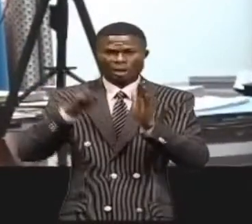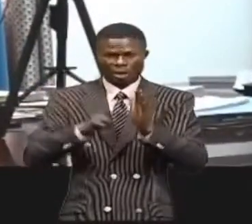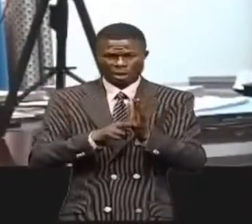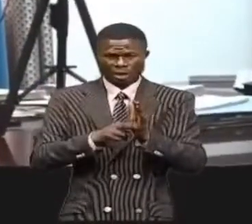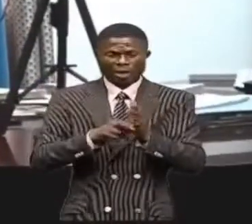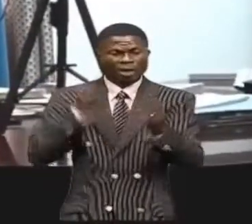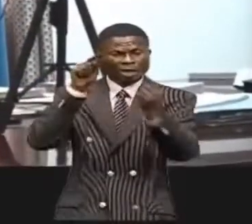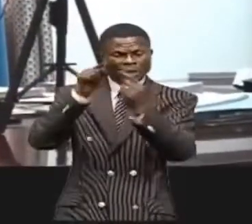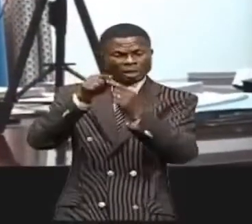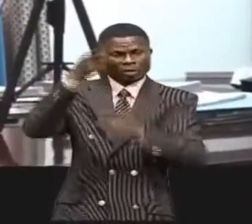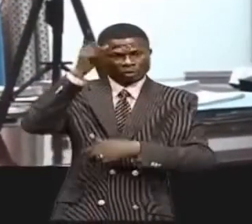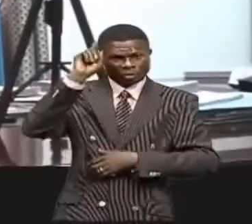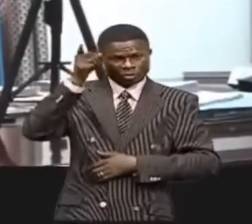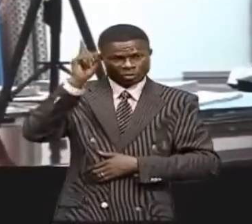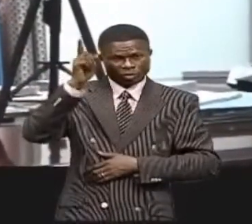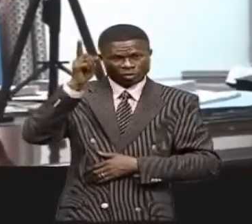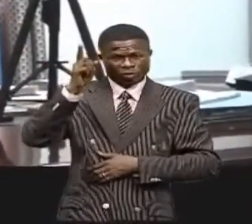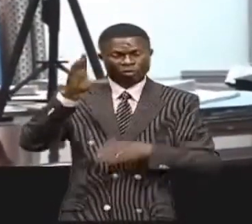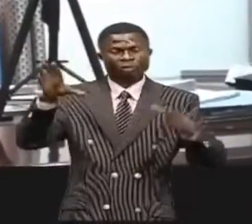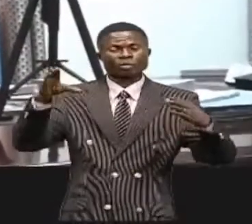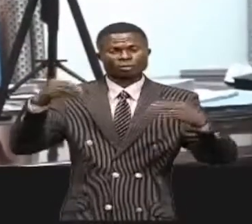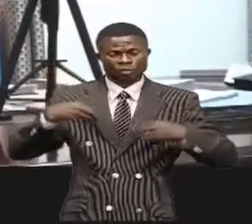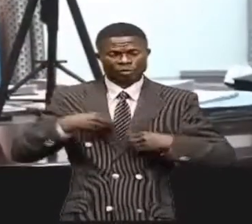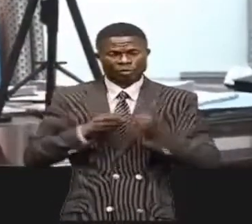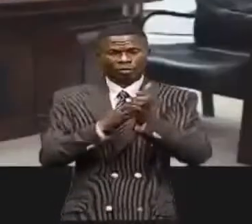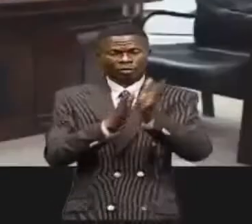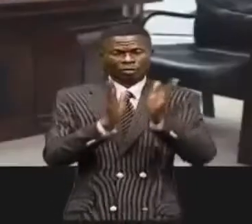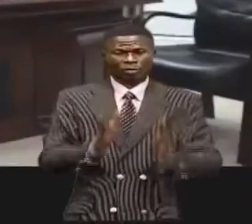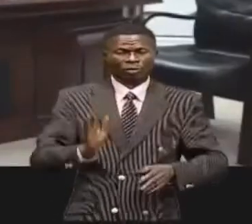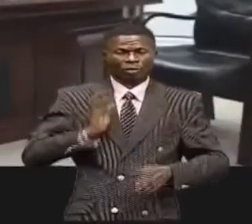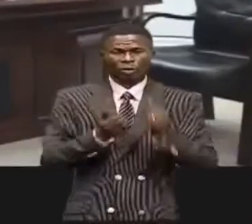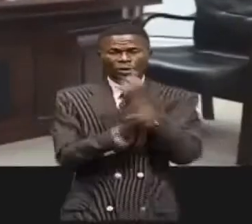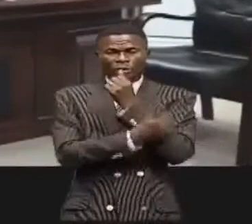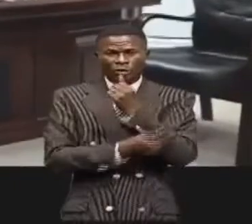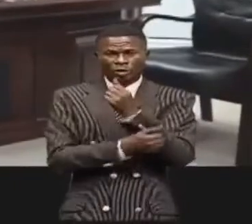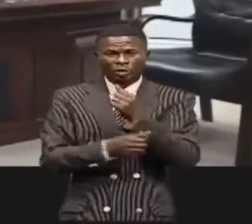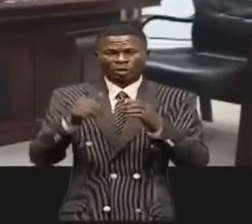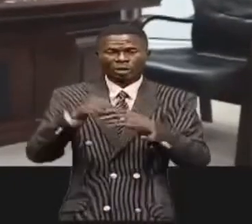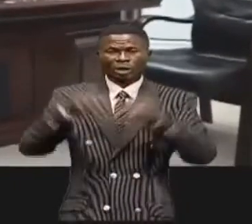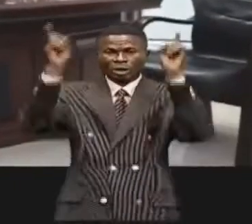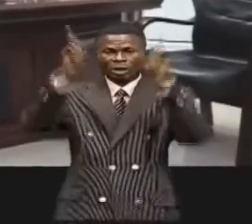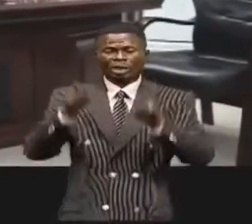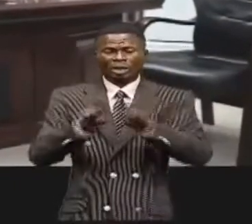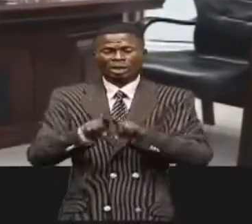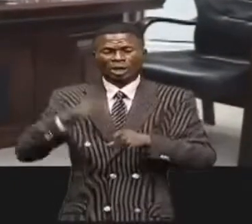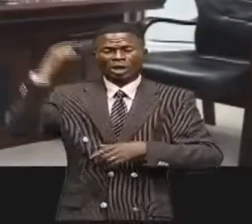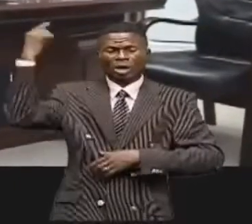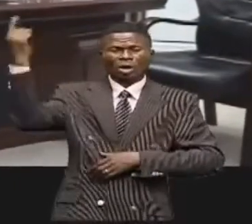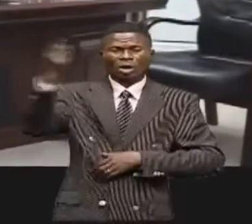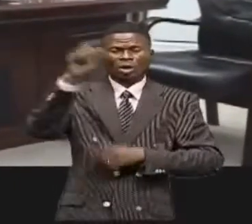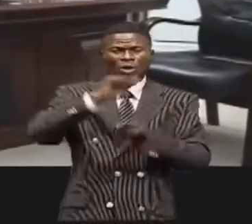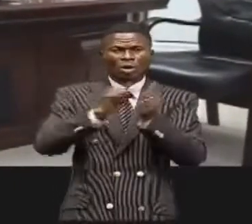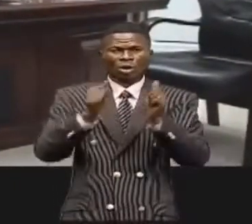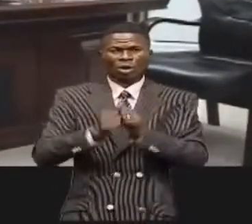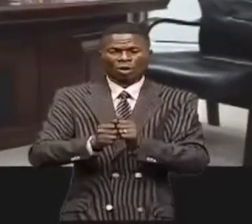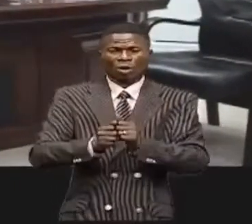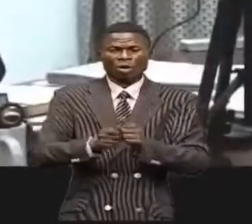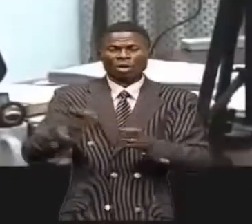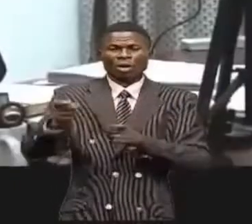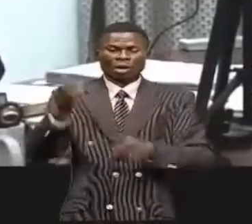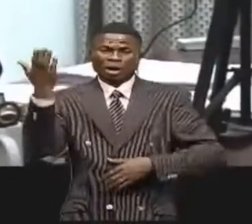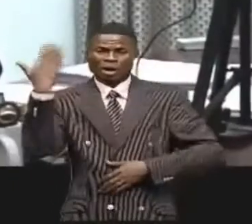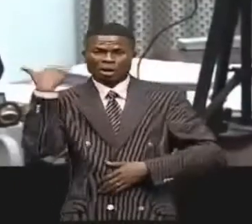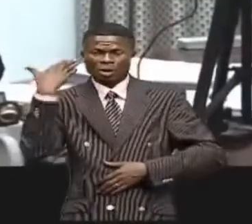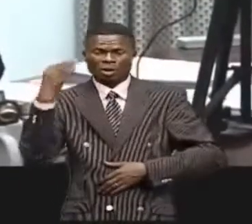comme objectif l'affirmation du leadership de notre pays sur le plan africain et mondial dans les domaines de la gestion des eaux,